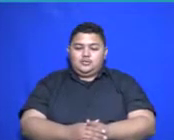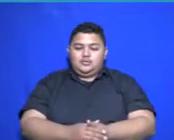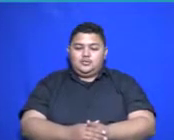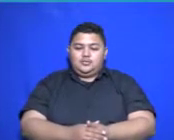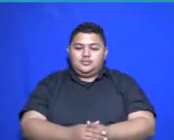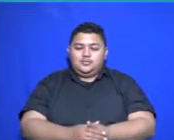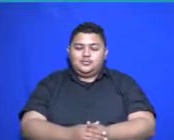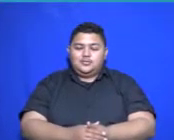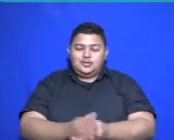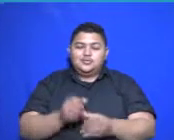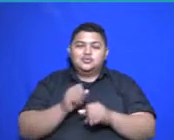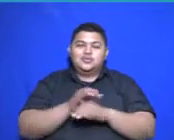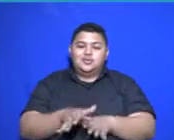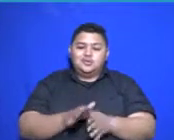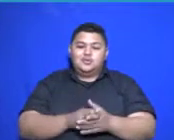96 lebih triliun terrealisasi.